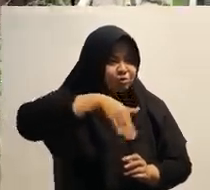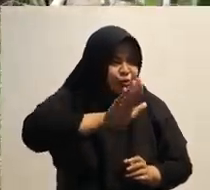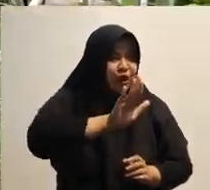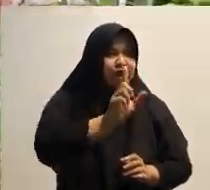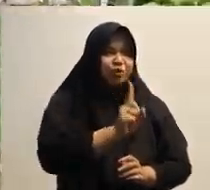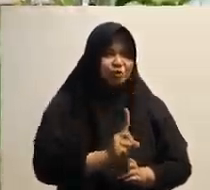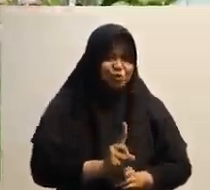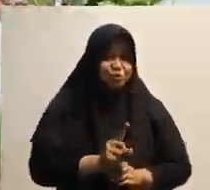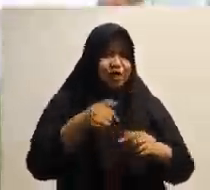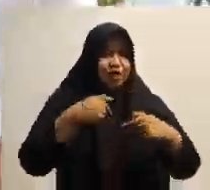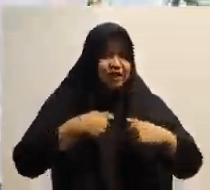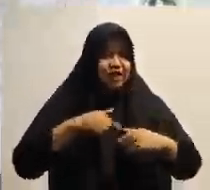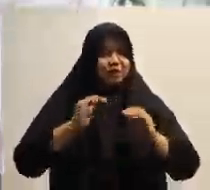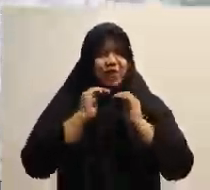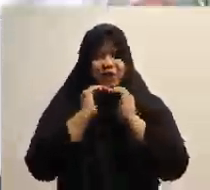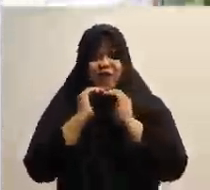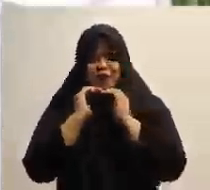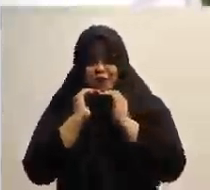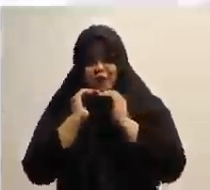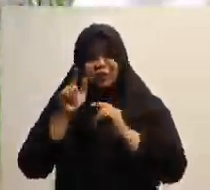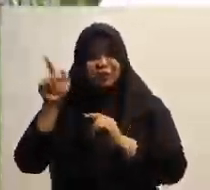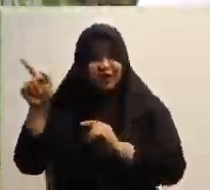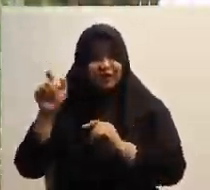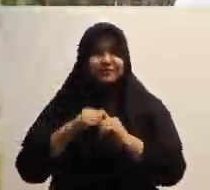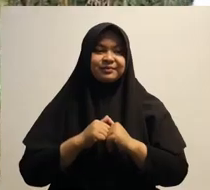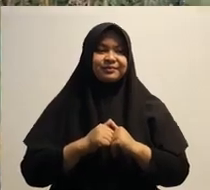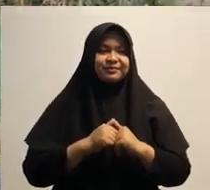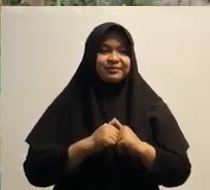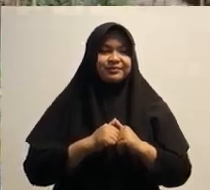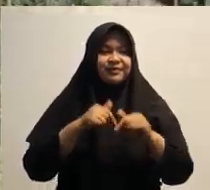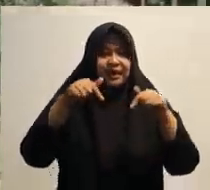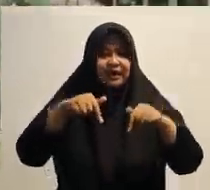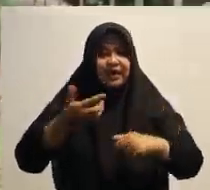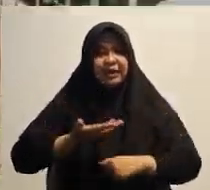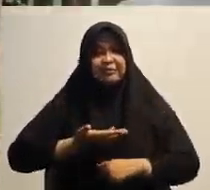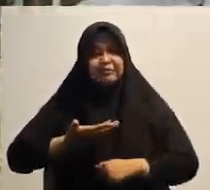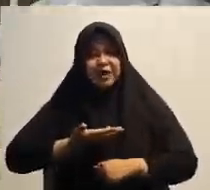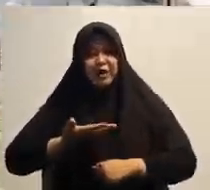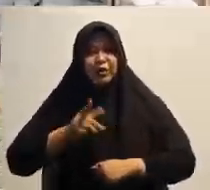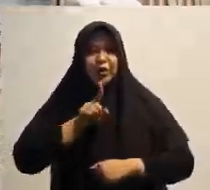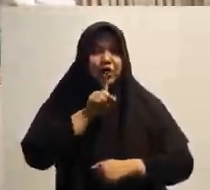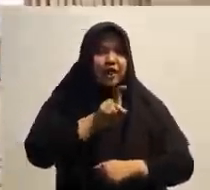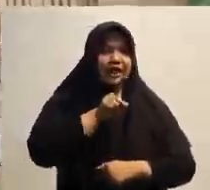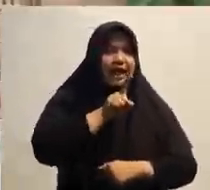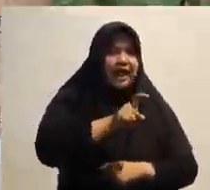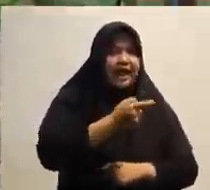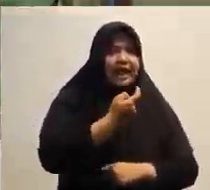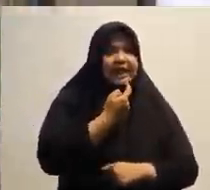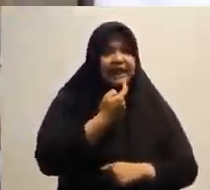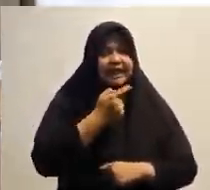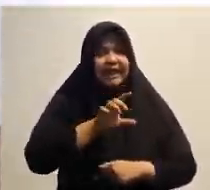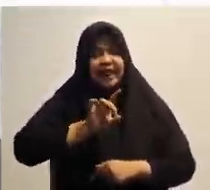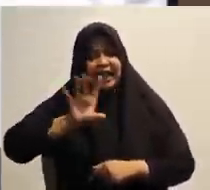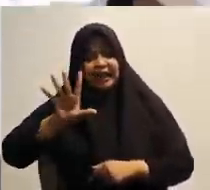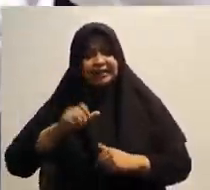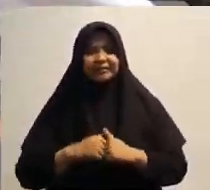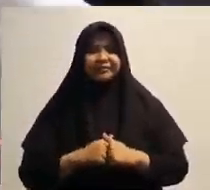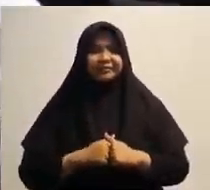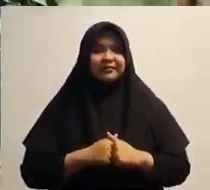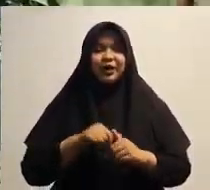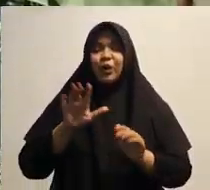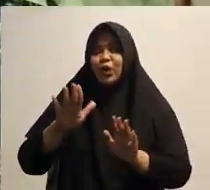dulu nggih. Ya, ya, soalnya ya. Ini sudah ditunggu Dokter Hani. Oh, kita ya. Ini juga dia mau pengen tanya-tanya tentang bekas mau. Oh